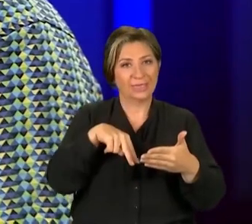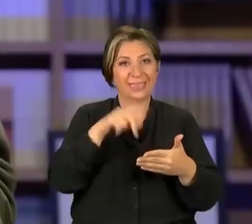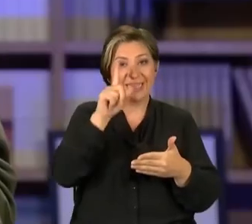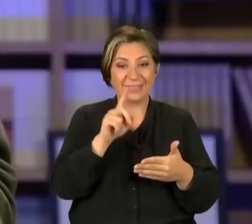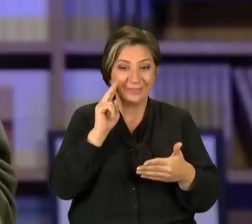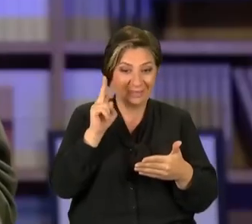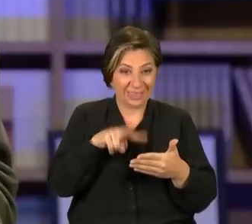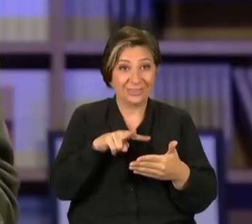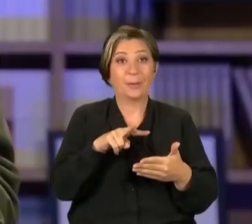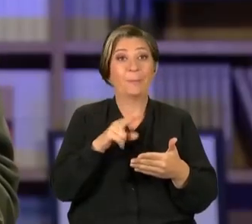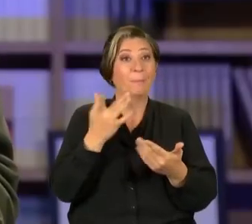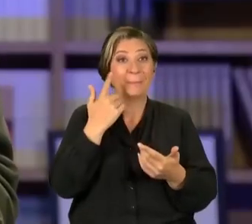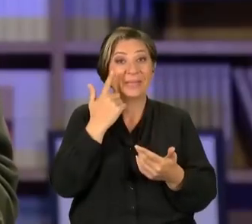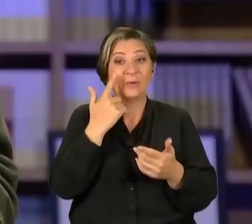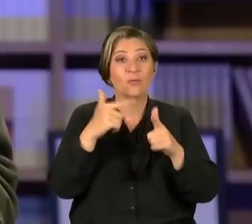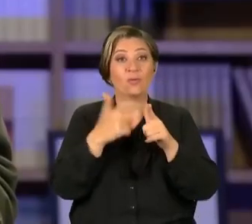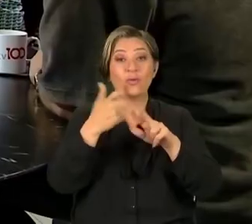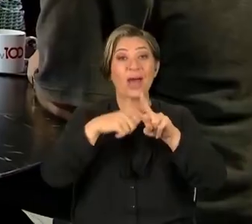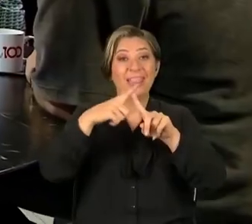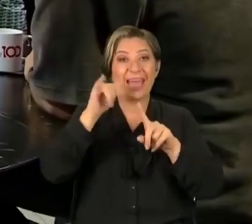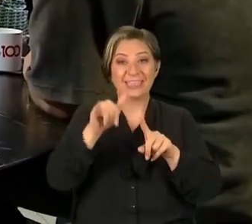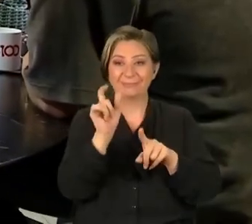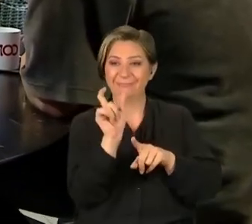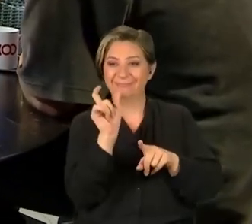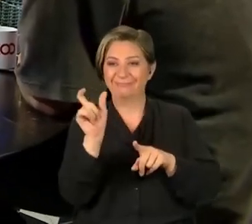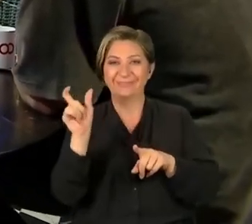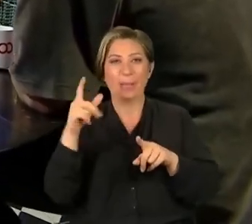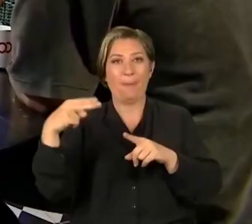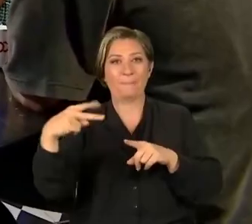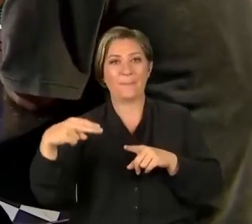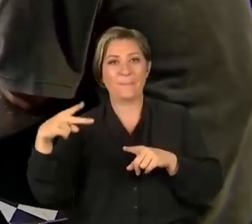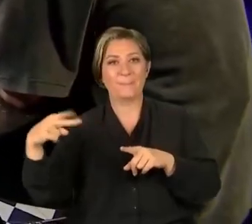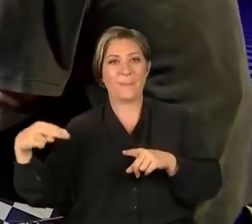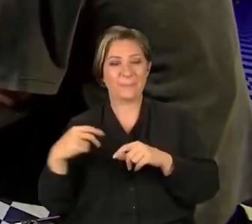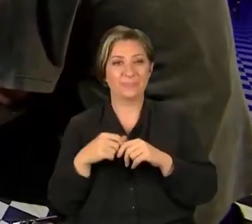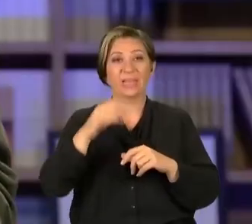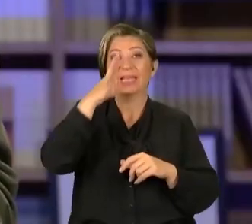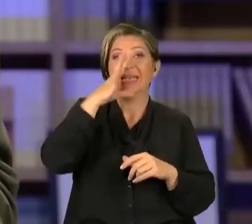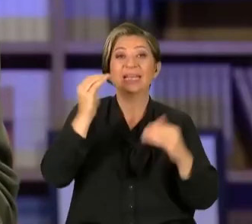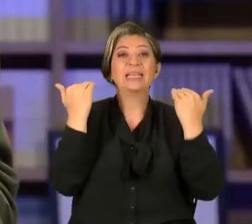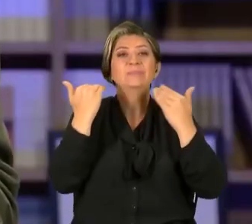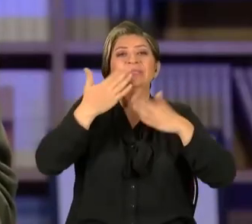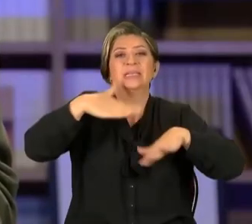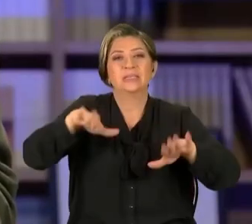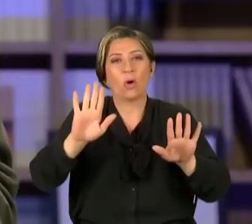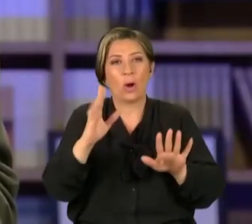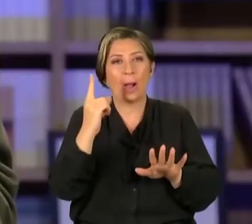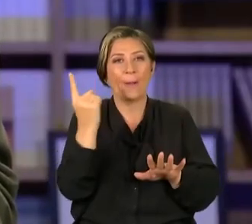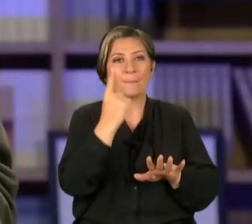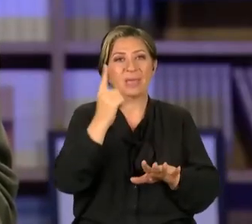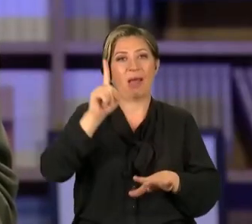görürken de öyle yaptım diğer arkadaşlar da öyle yaptım kimsesi yok Bir